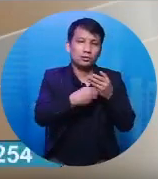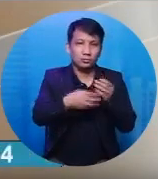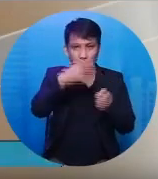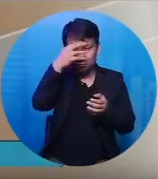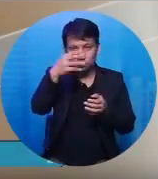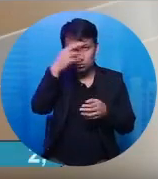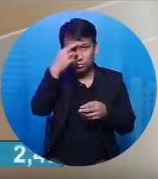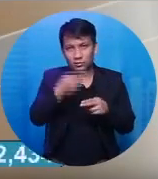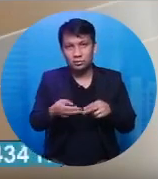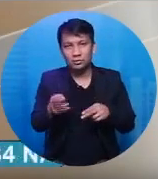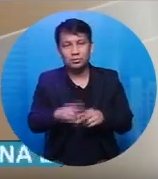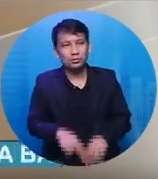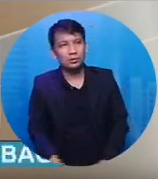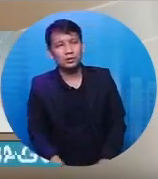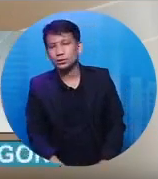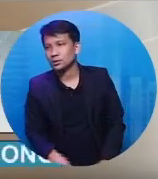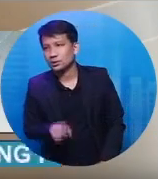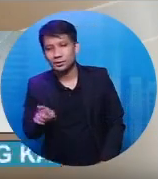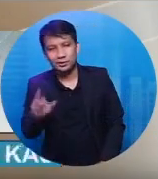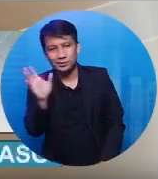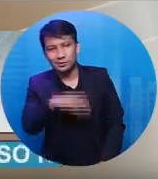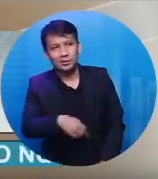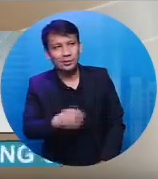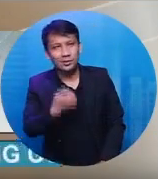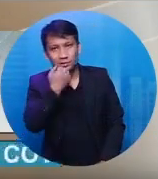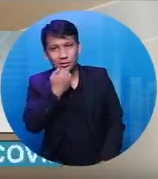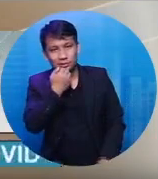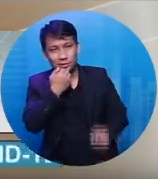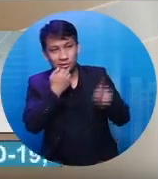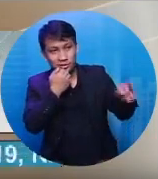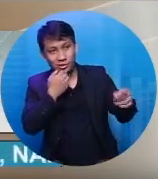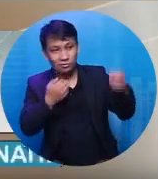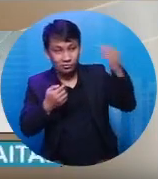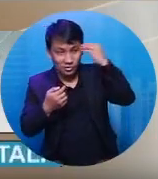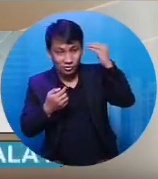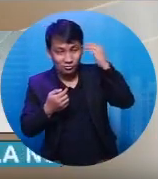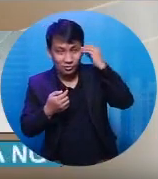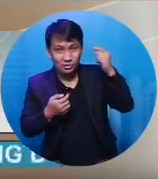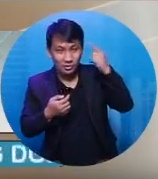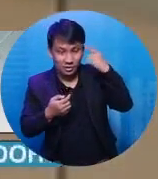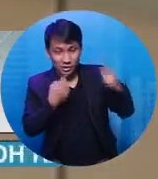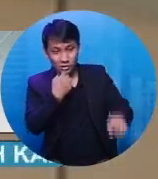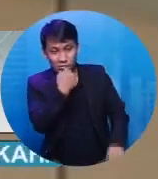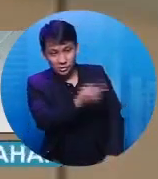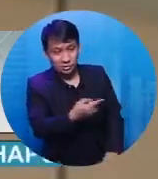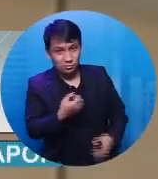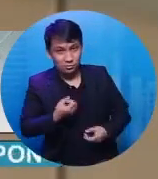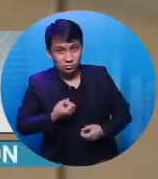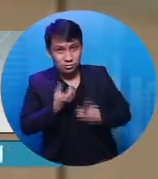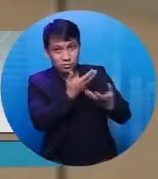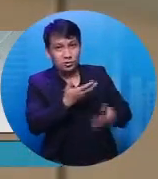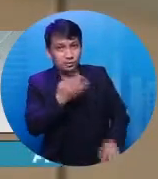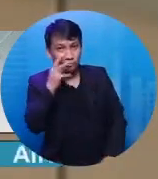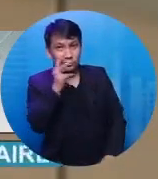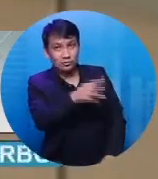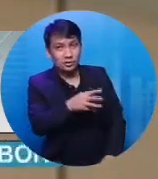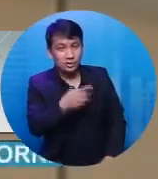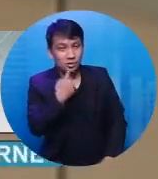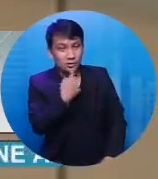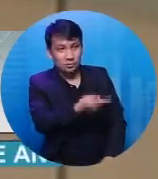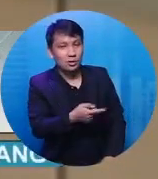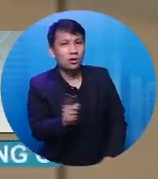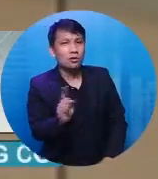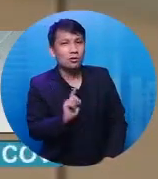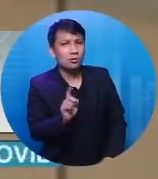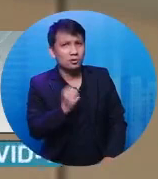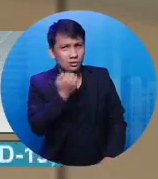sa'yo. Ikaw ang may mali siya sa isip mo. Ako wala. Sinasabi ko lang yun. Nanonood ako. Bakit?